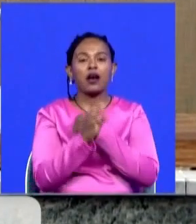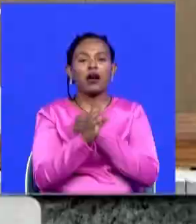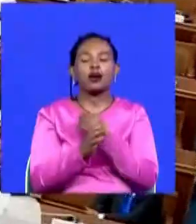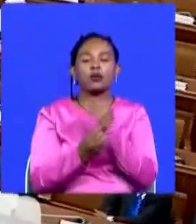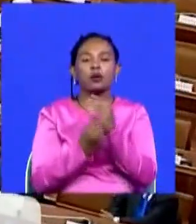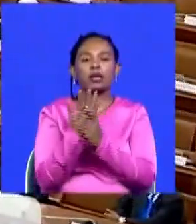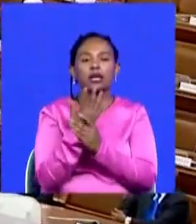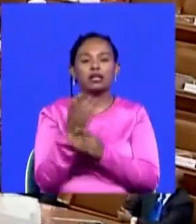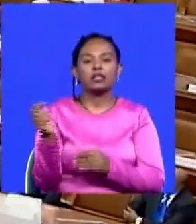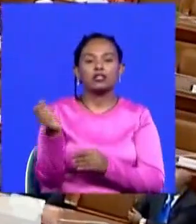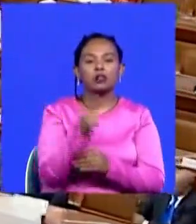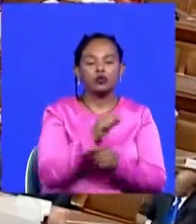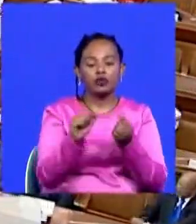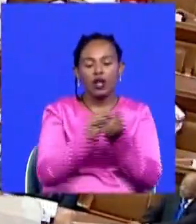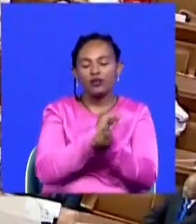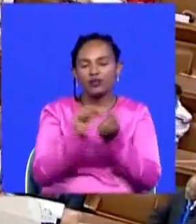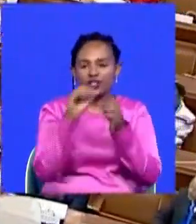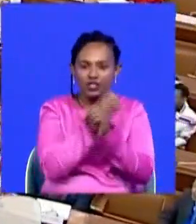ዘሮች አጥፍተን ጨርሰናል።